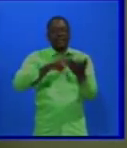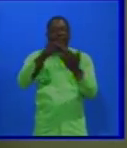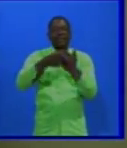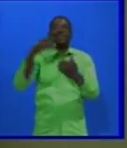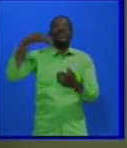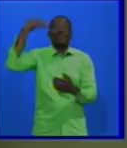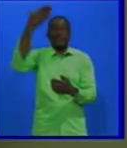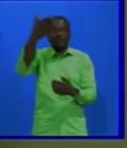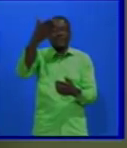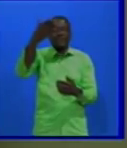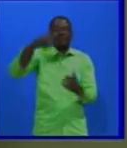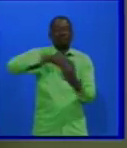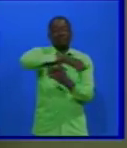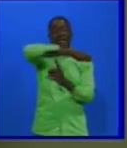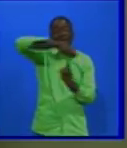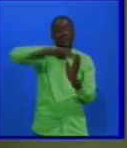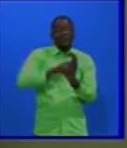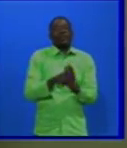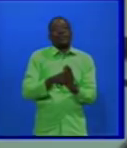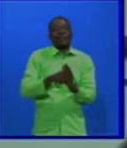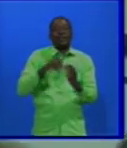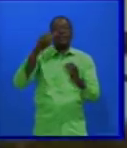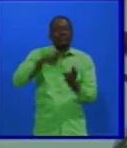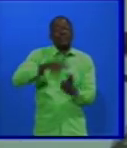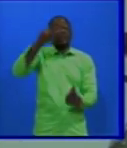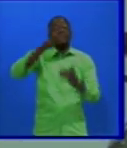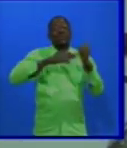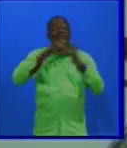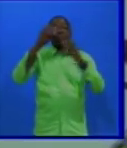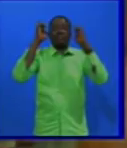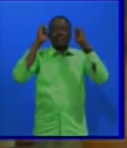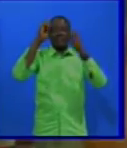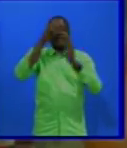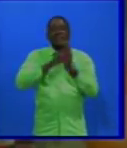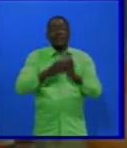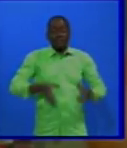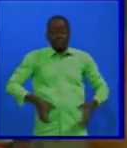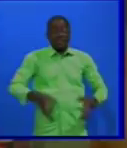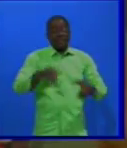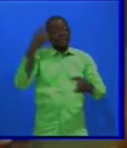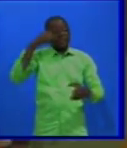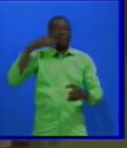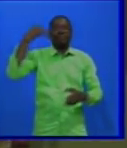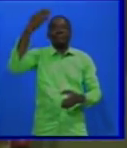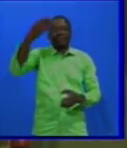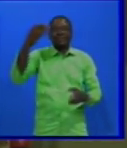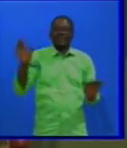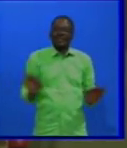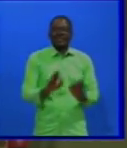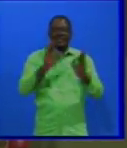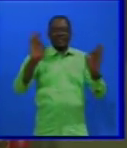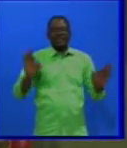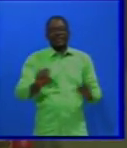l'environnement, les grandes constructions, l'éducation et les grands chantiers pour l'avenir. Tout en félicitant les lauréats,